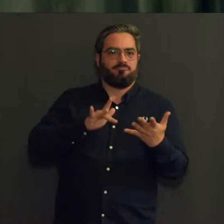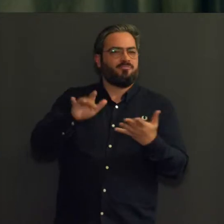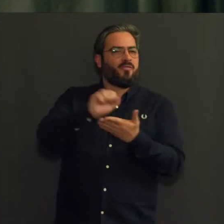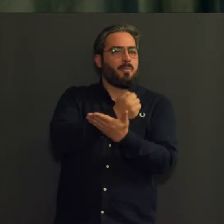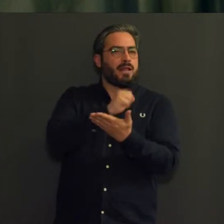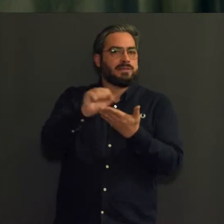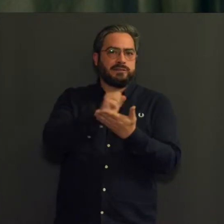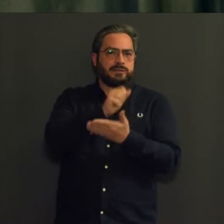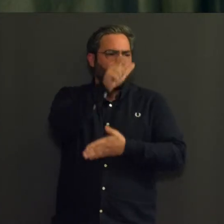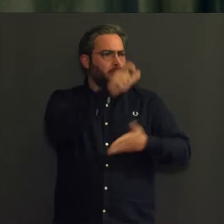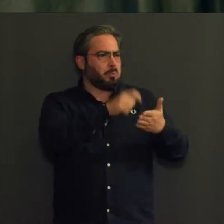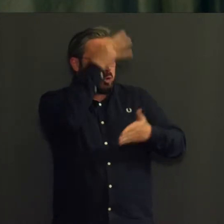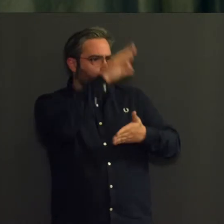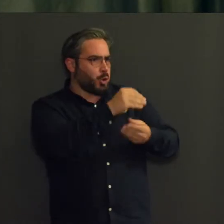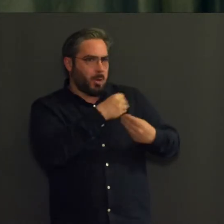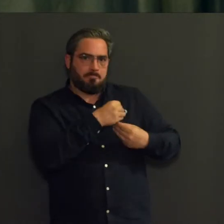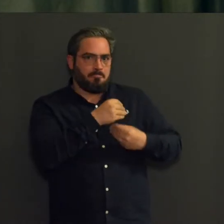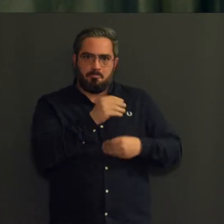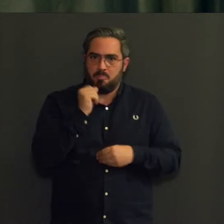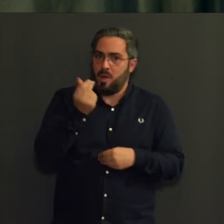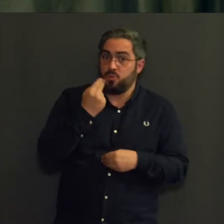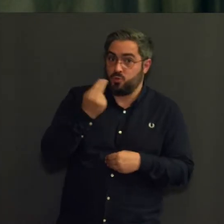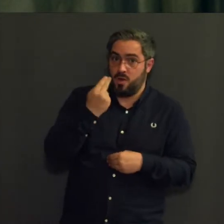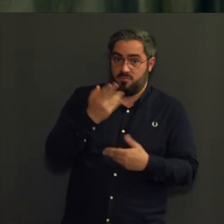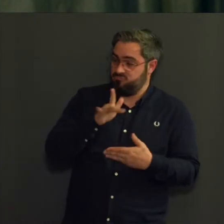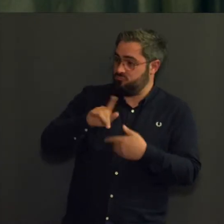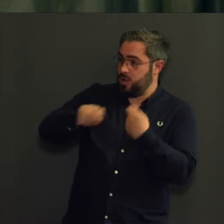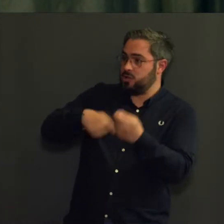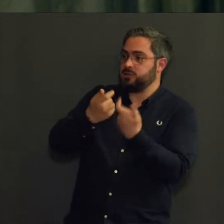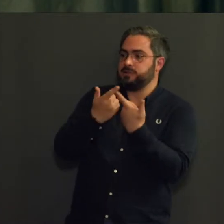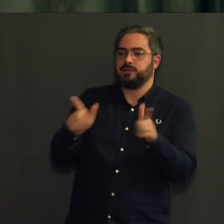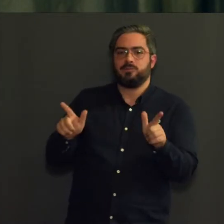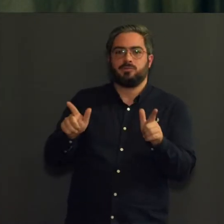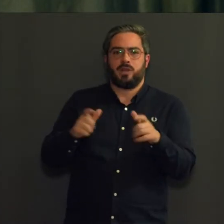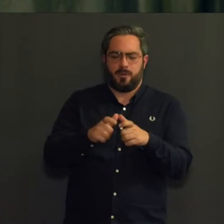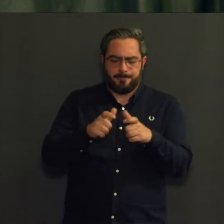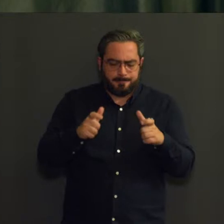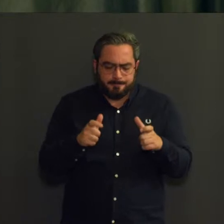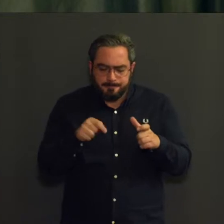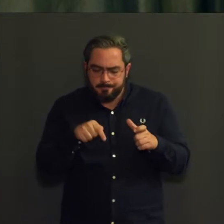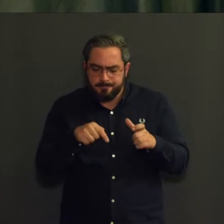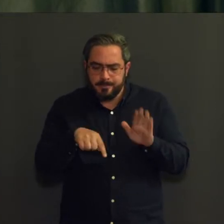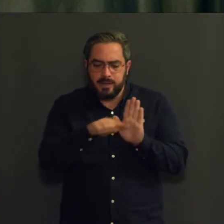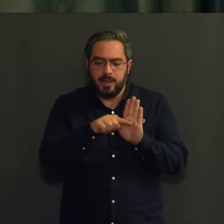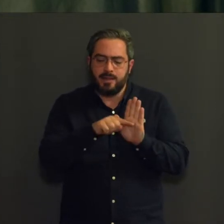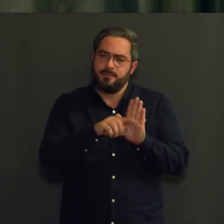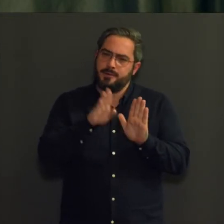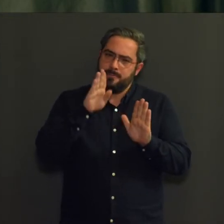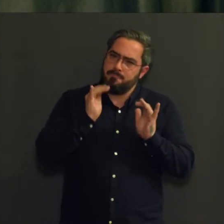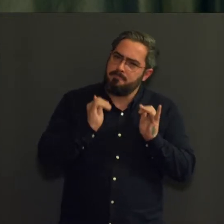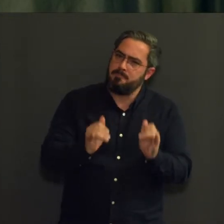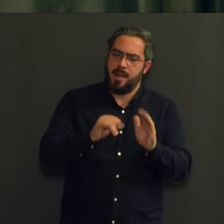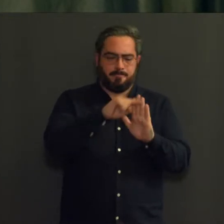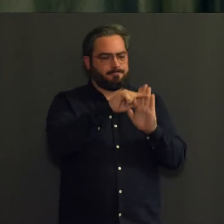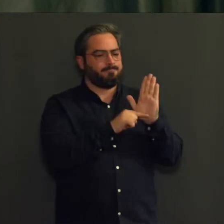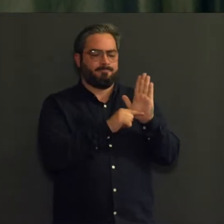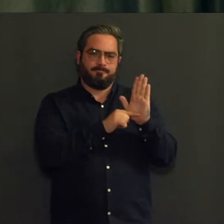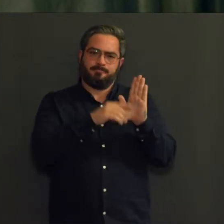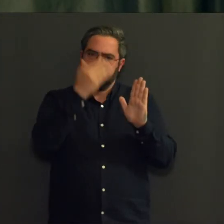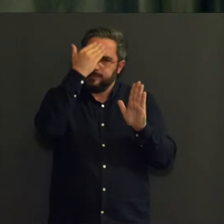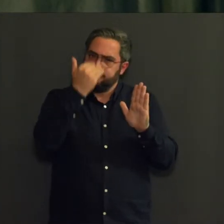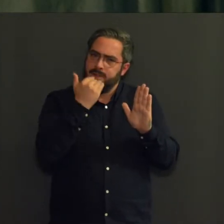pharmacie. Attention que même si le résultat est négatif, il est important de continuer de respecter les règles de précaution que vous